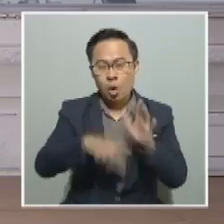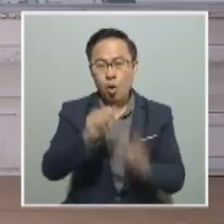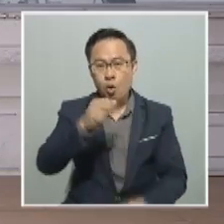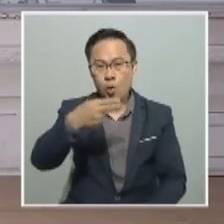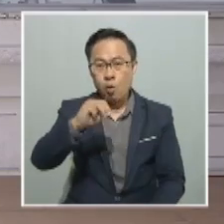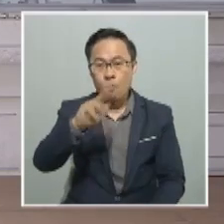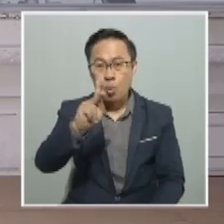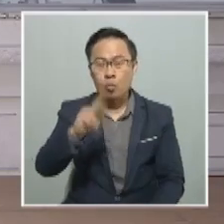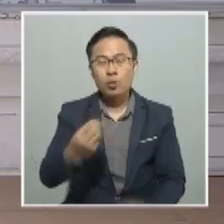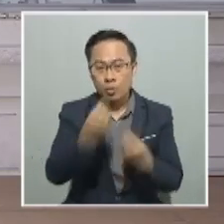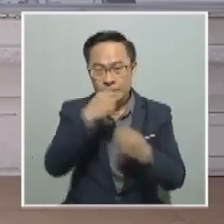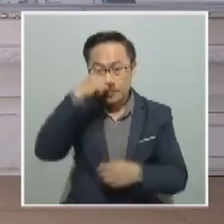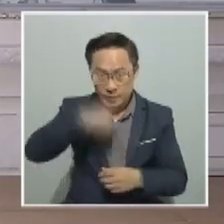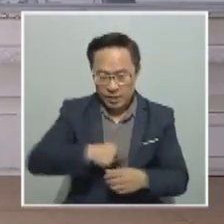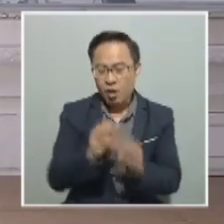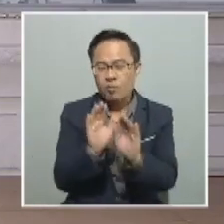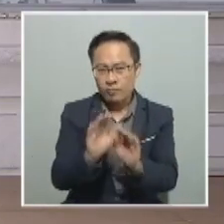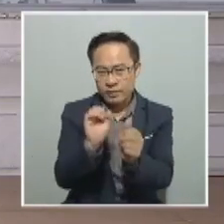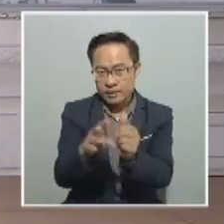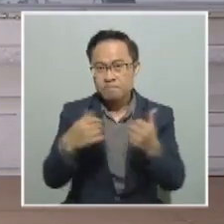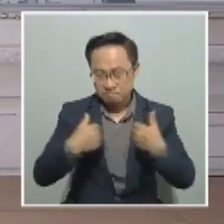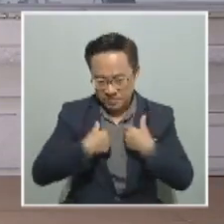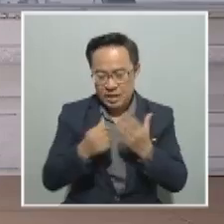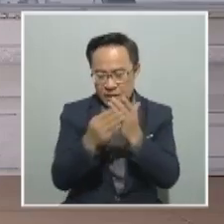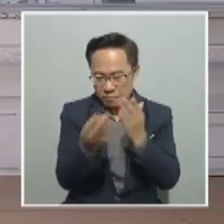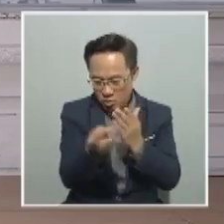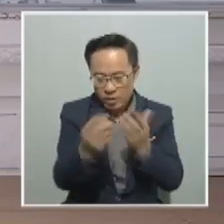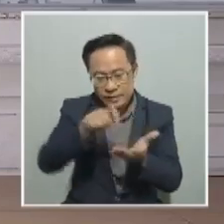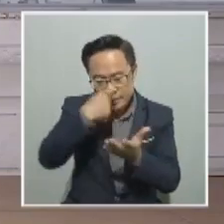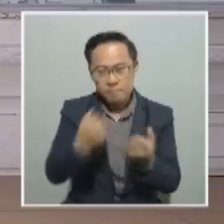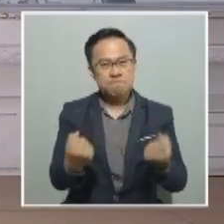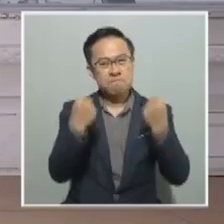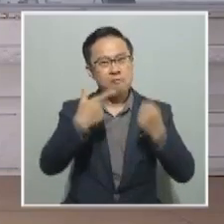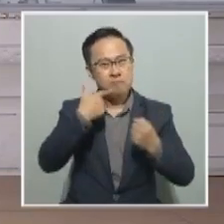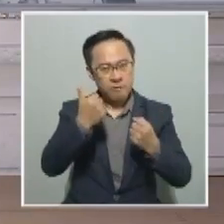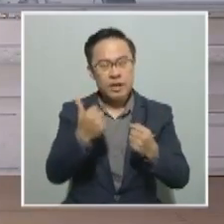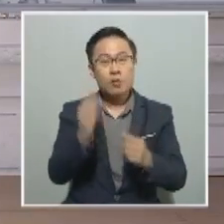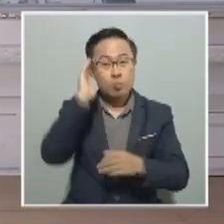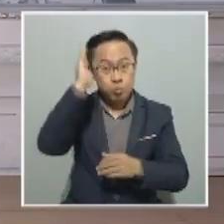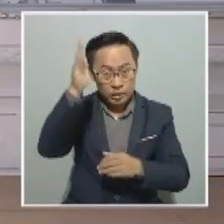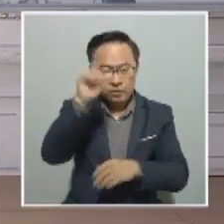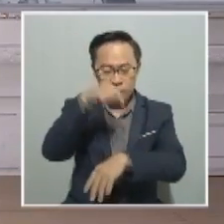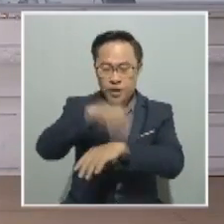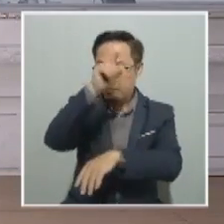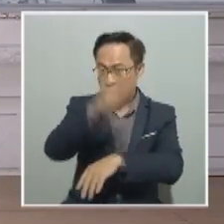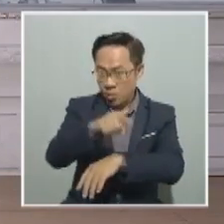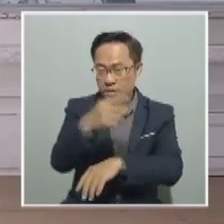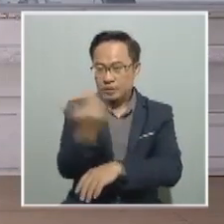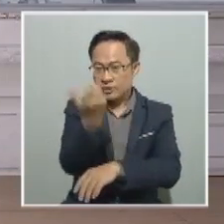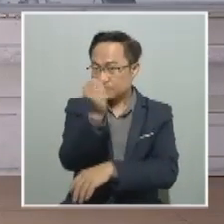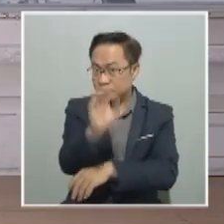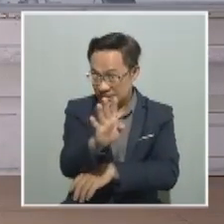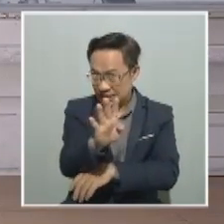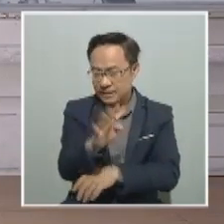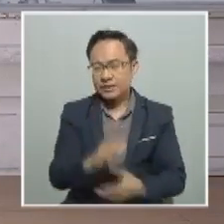ภาพแบบไทยๆนะคะพรุ่งนี้เขาก็จะเอามาฝากกันด้วย ไขมันน้อยก ิน แล้วแข็งแรงเอาเป็นว่าพรุ่งนี้ติดตามรายการของเราบ่ายโมงตรงทางช่อง14